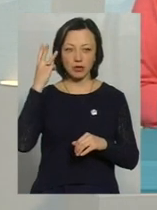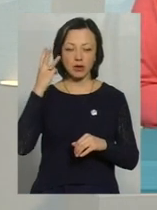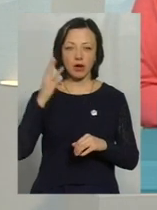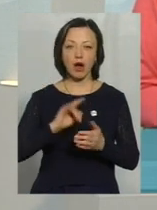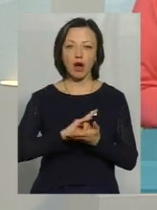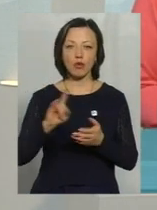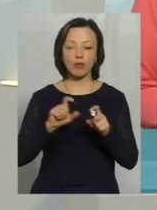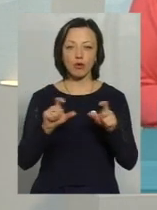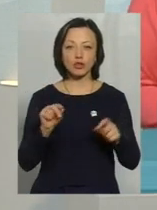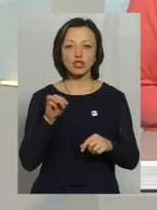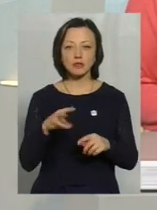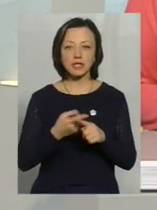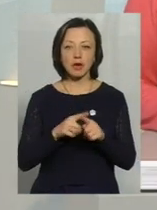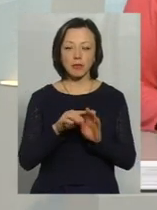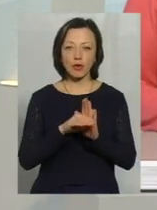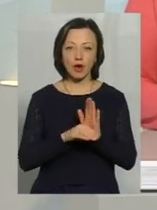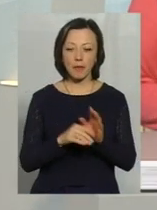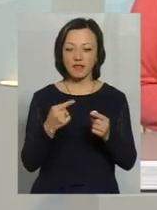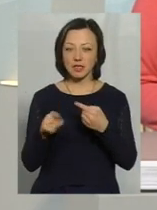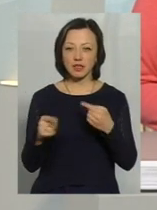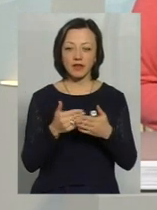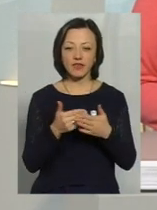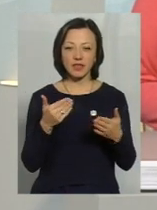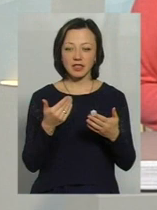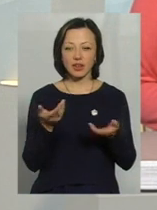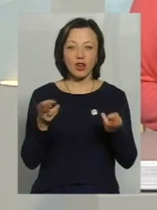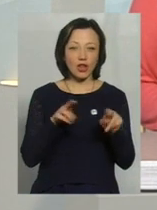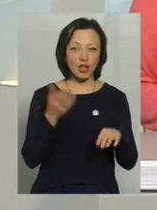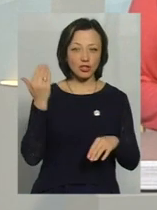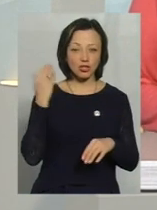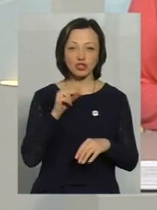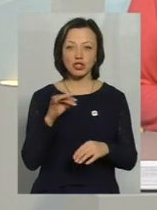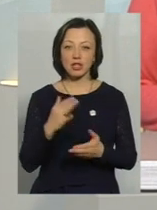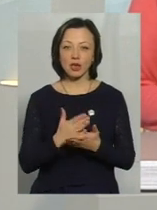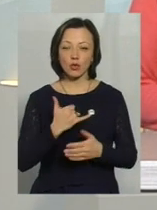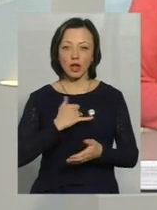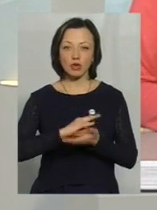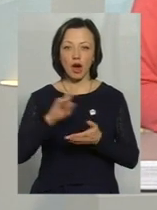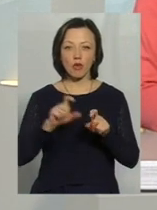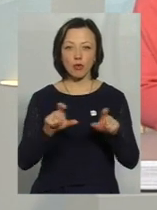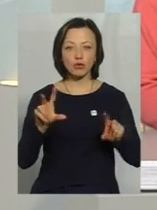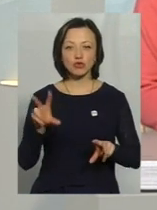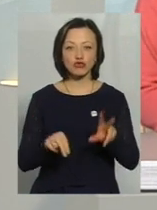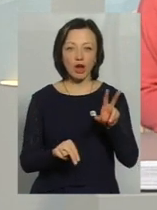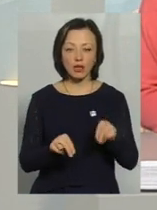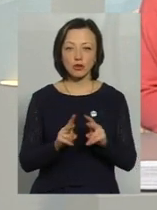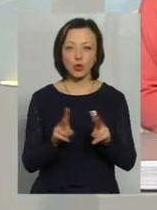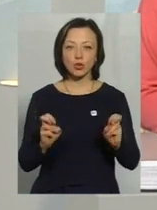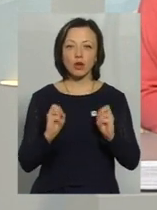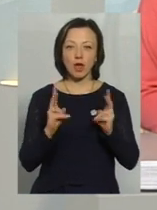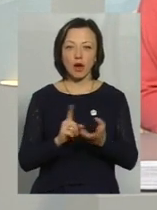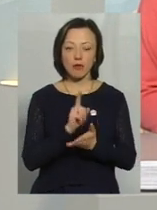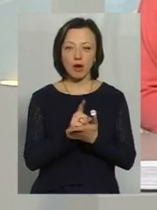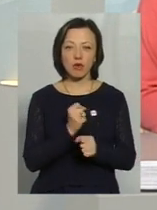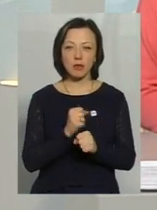Хмельницького аеропорту. Чим ця програма відрізняється від інших? І взагалі, чи є в нашого аеропорту шанс? Хто і як має